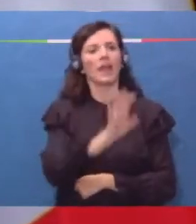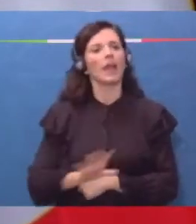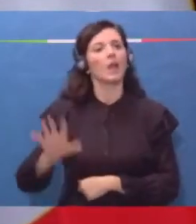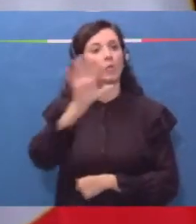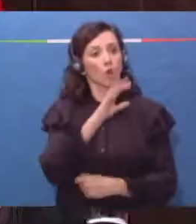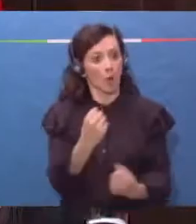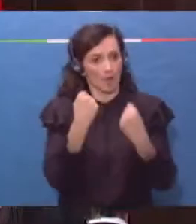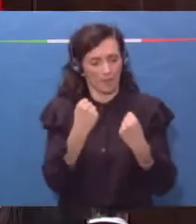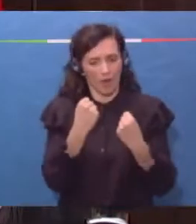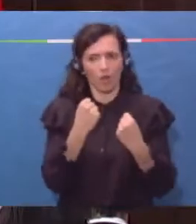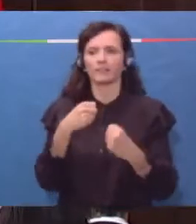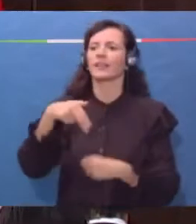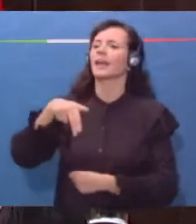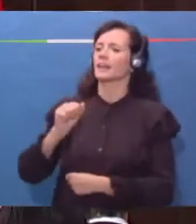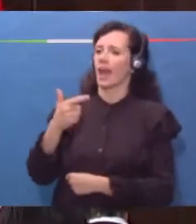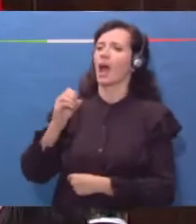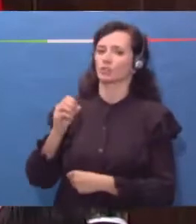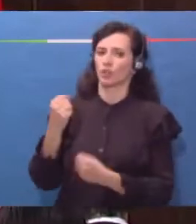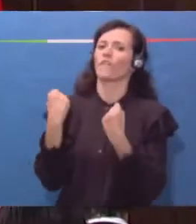più forte.